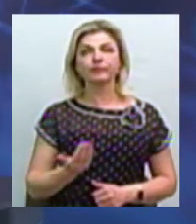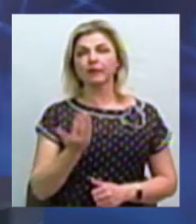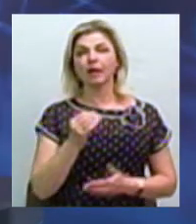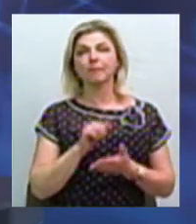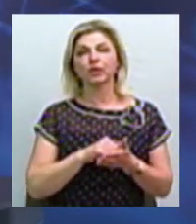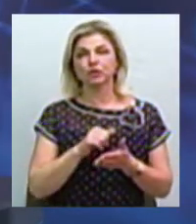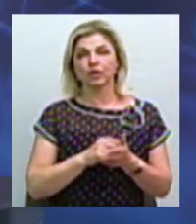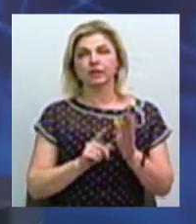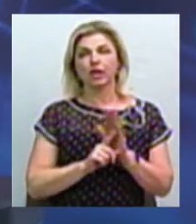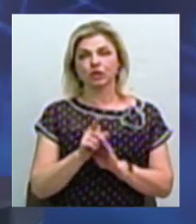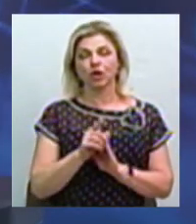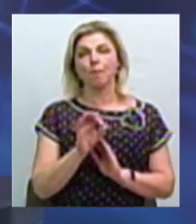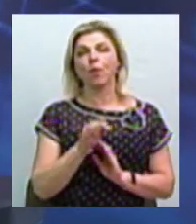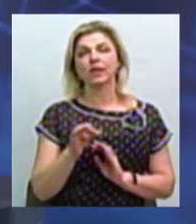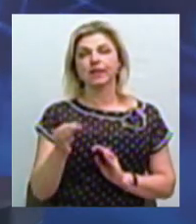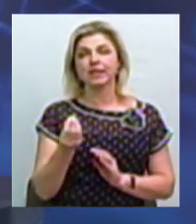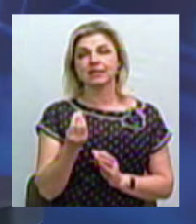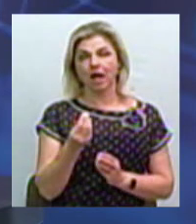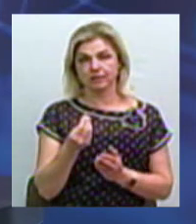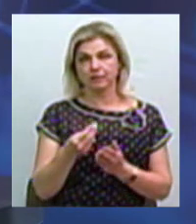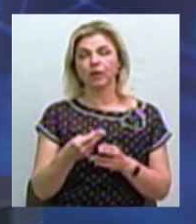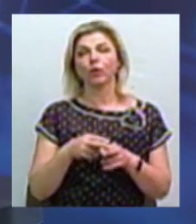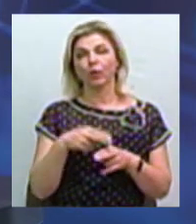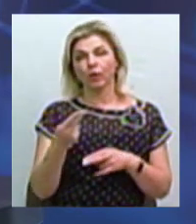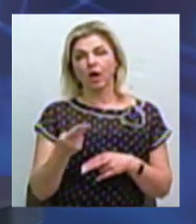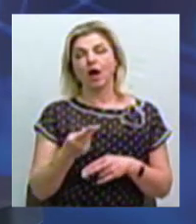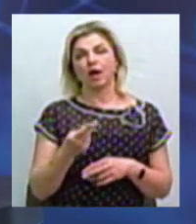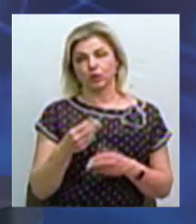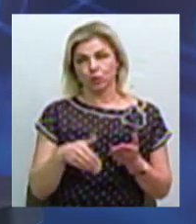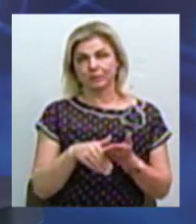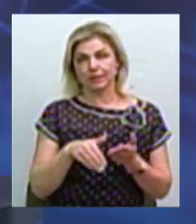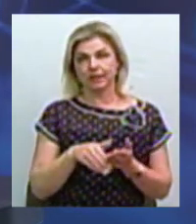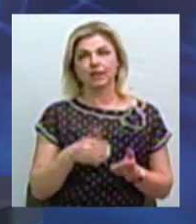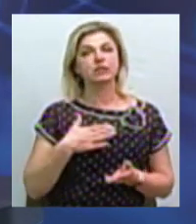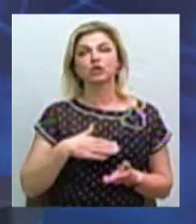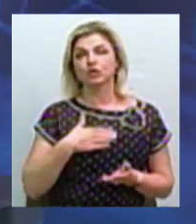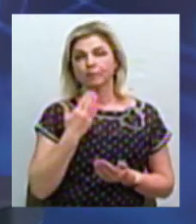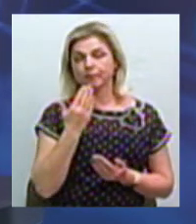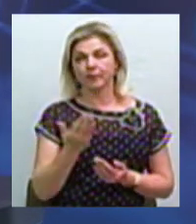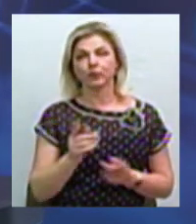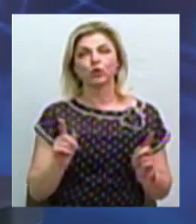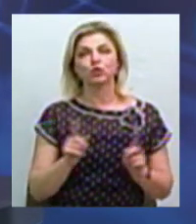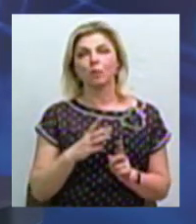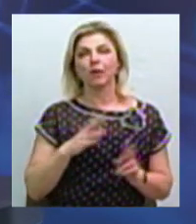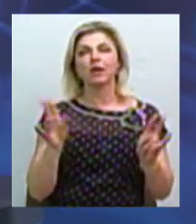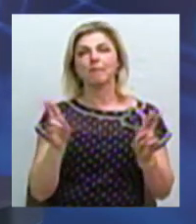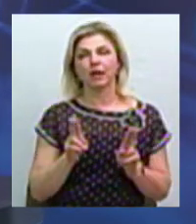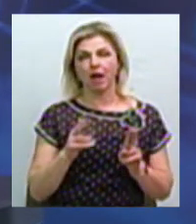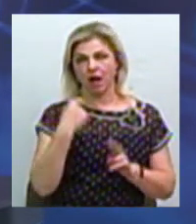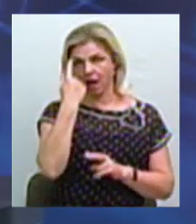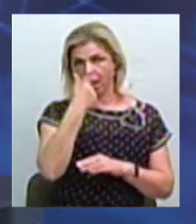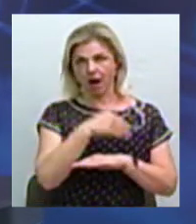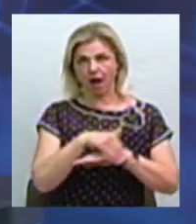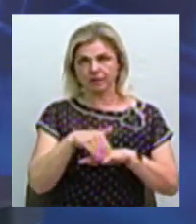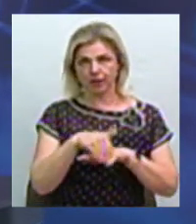ввели монетизацію субсидій? Ну, по-перше, монетизацію субсидій ввели для того, щоб був принцип адресності